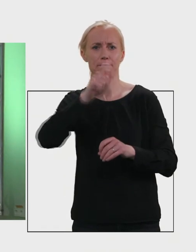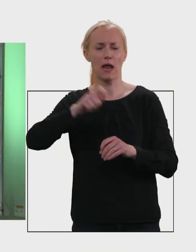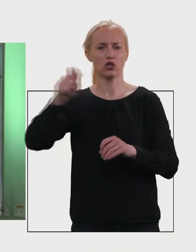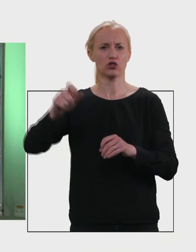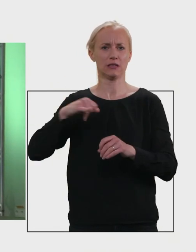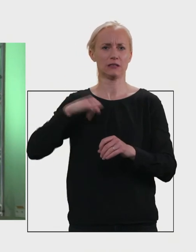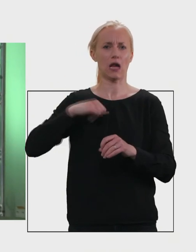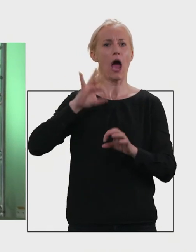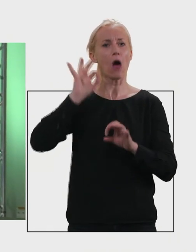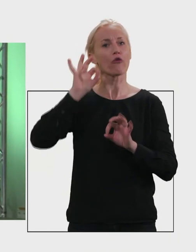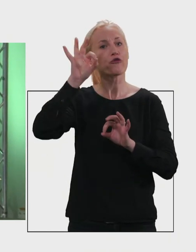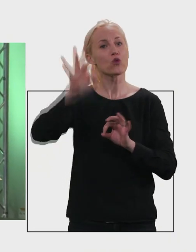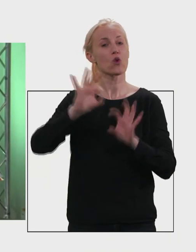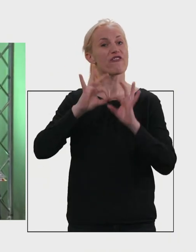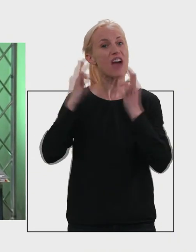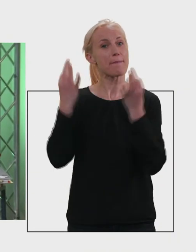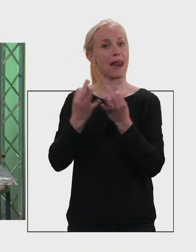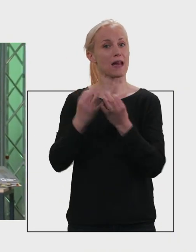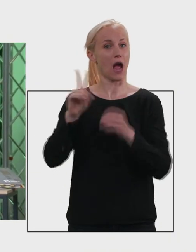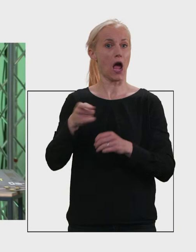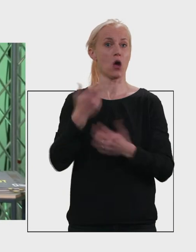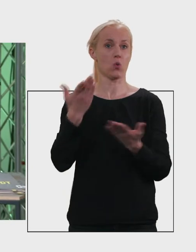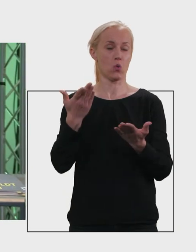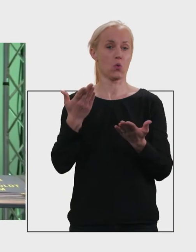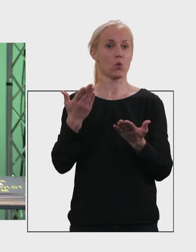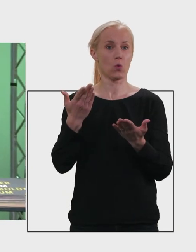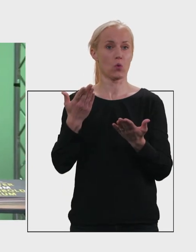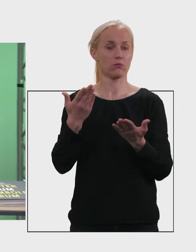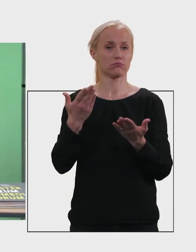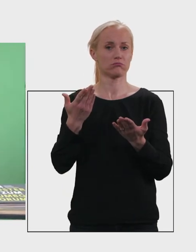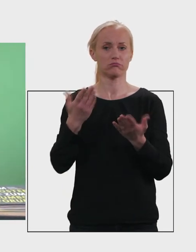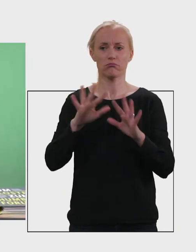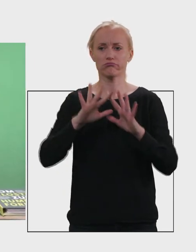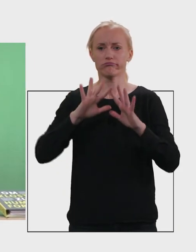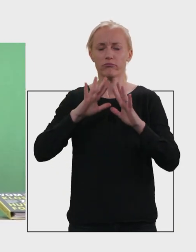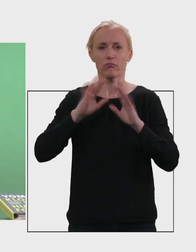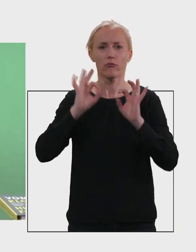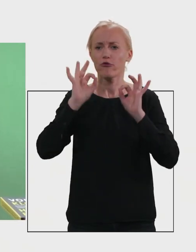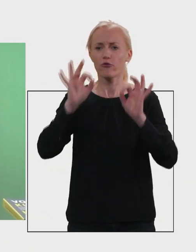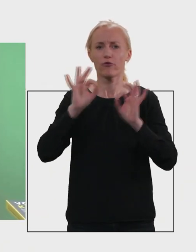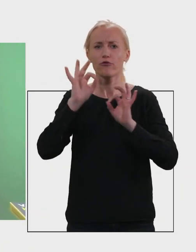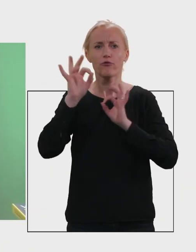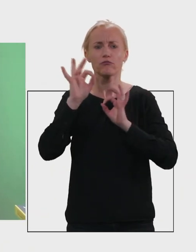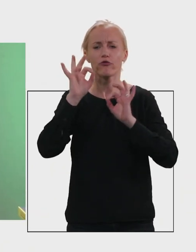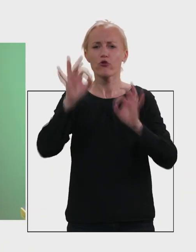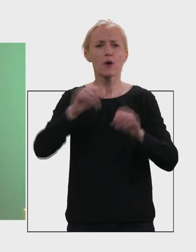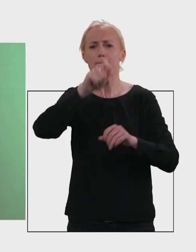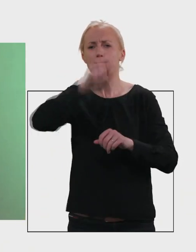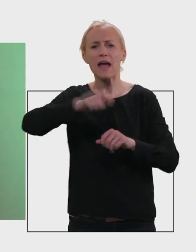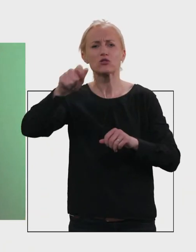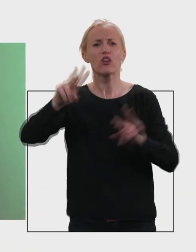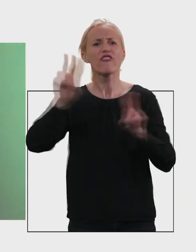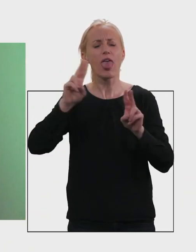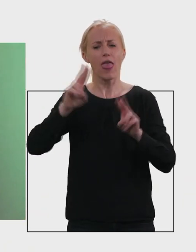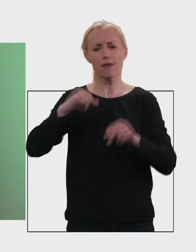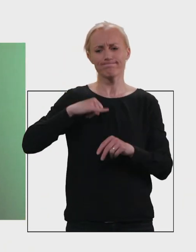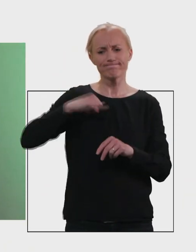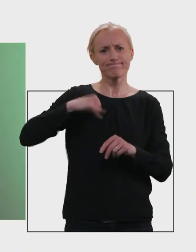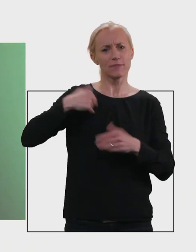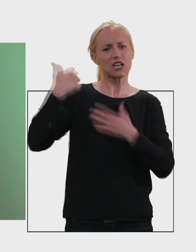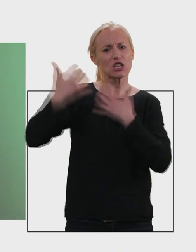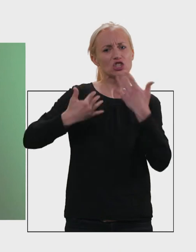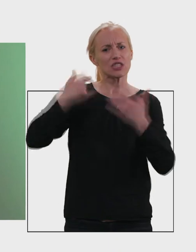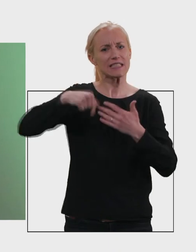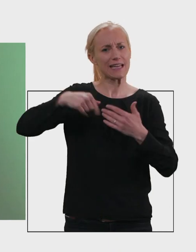für Familien zum Beispiel. Und generell für Personen, für Leute, die sich für die Geschichte des Ortes interessieren